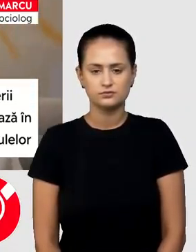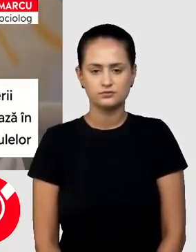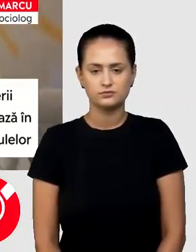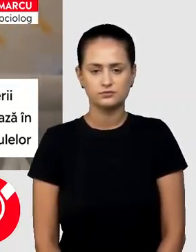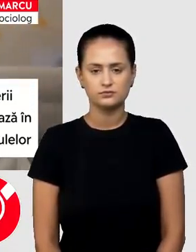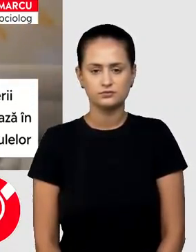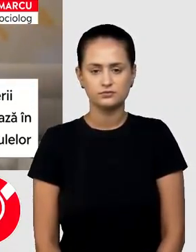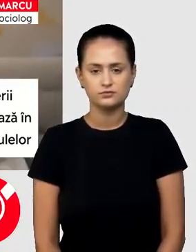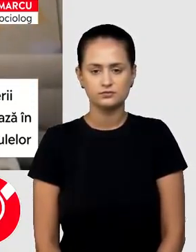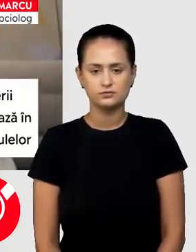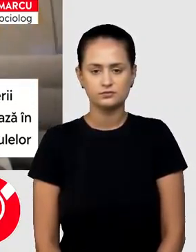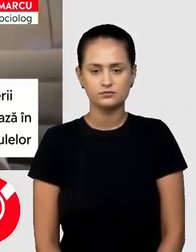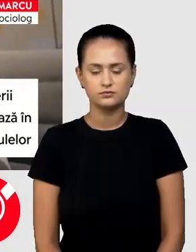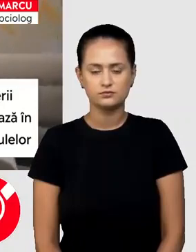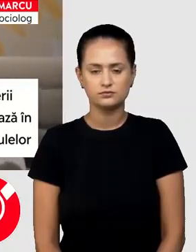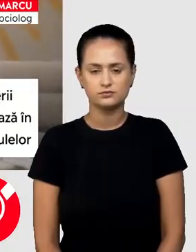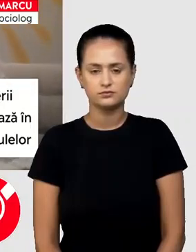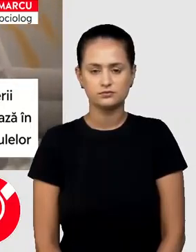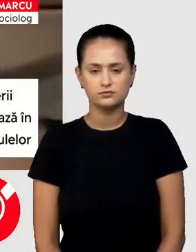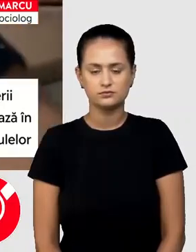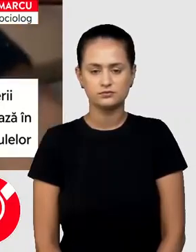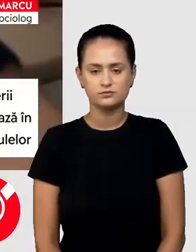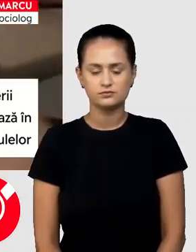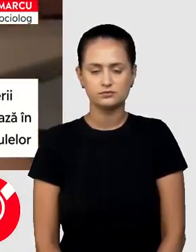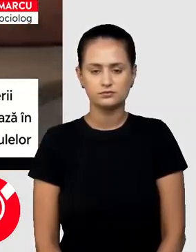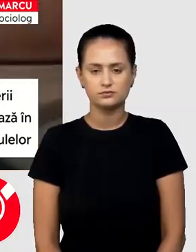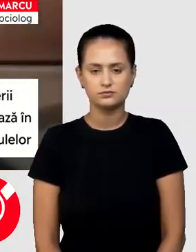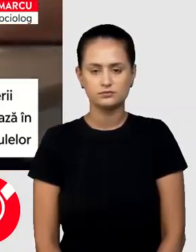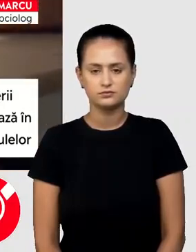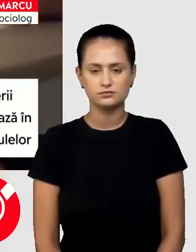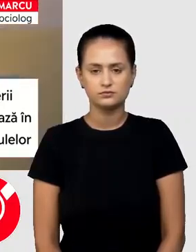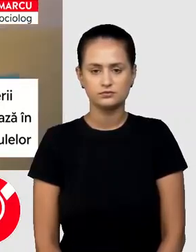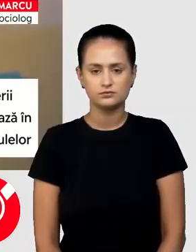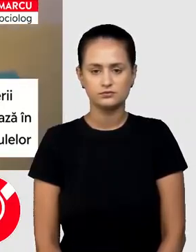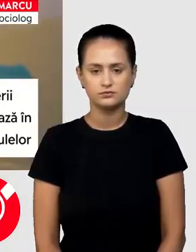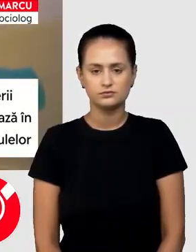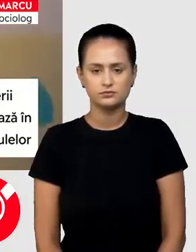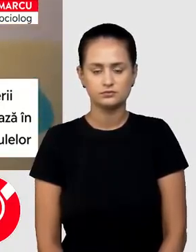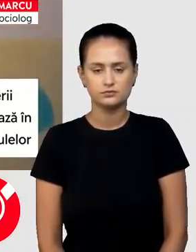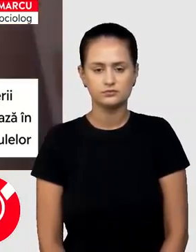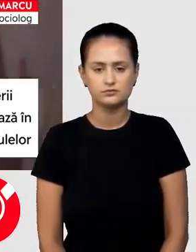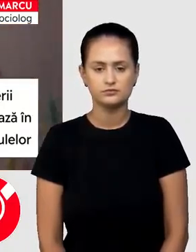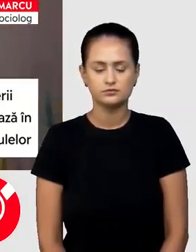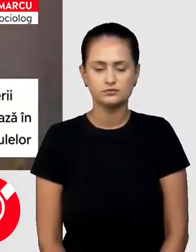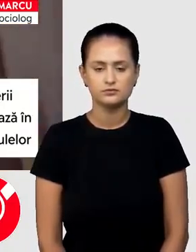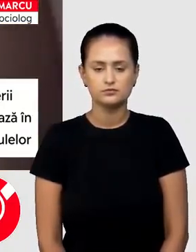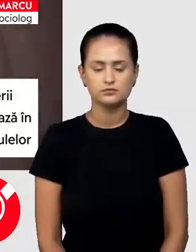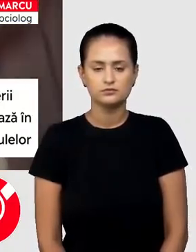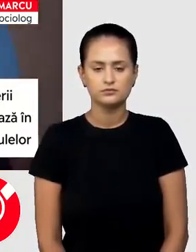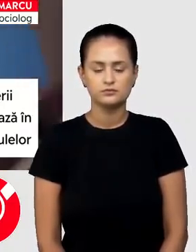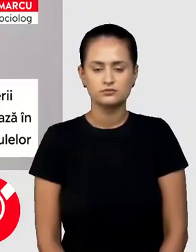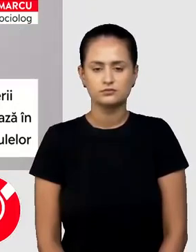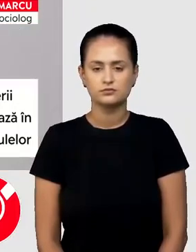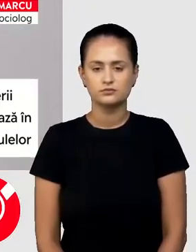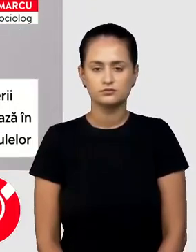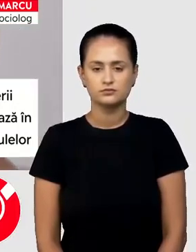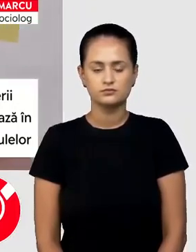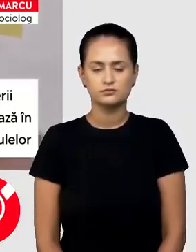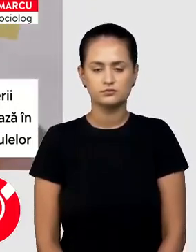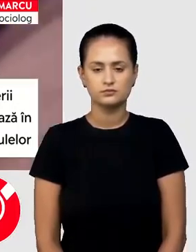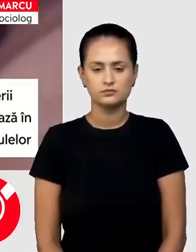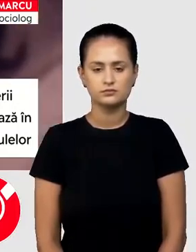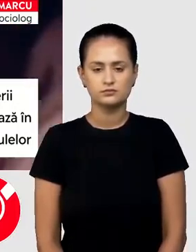la tineri, ne referim în terminologia europeană la populație NIF, adică populație 14-29 de ani